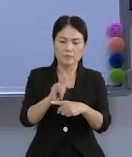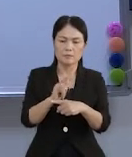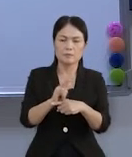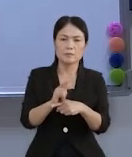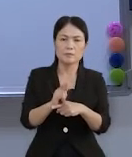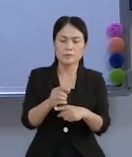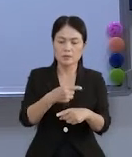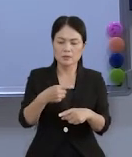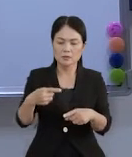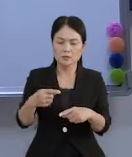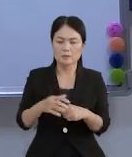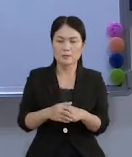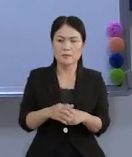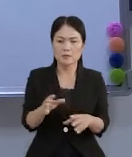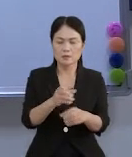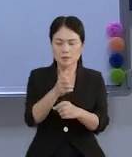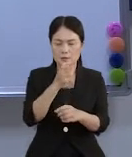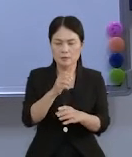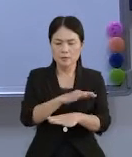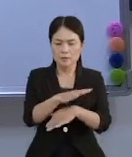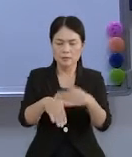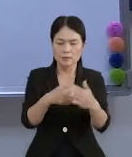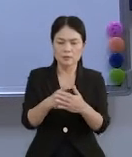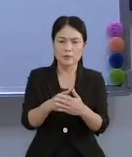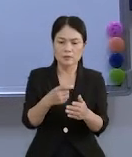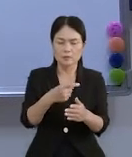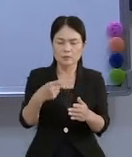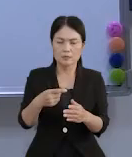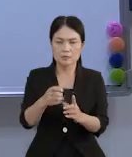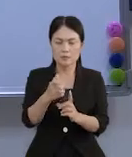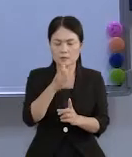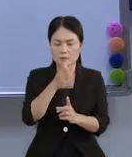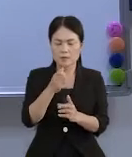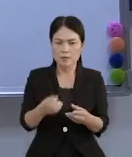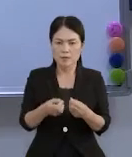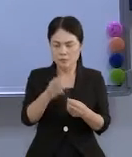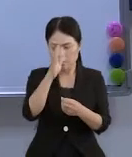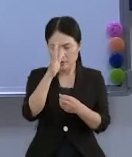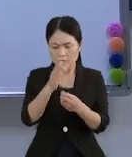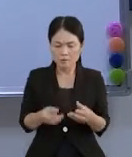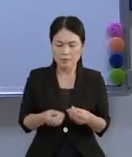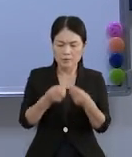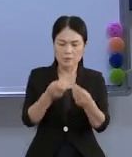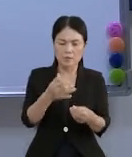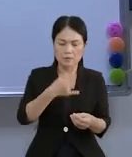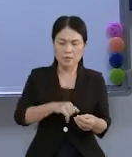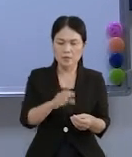thí đó, dương dược nôm tiếng ớ đó, nôm đại chung từ ở bốc hay nâng ôi